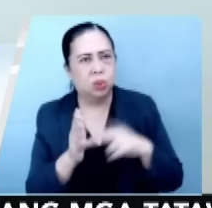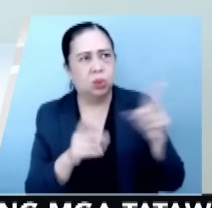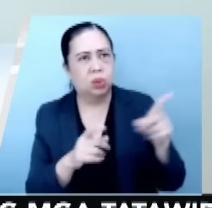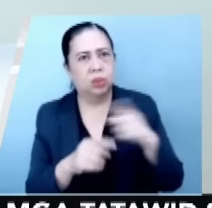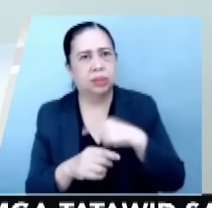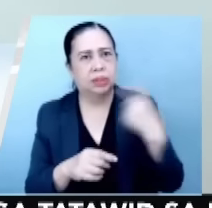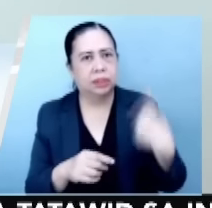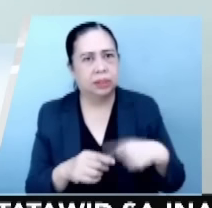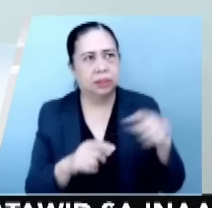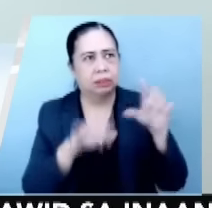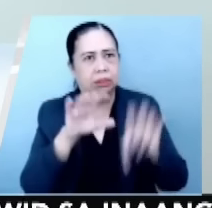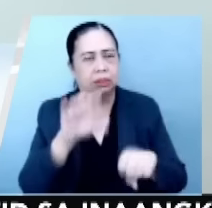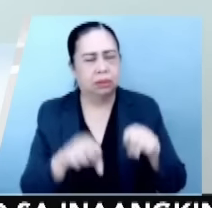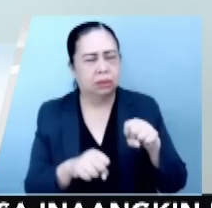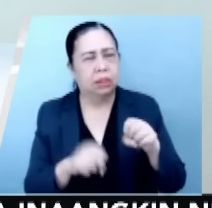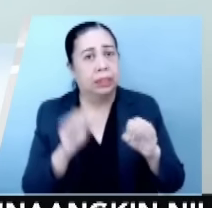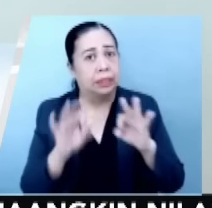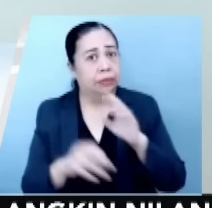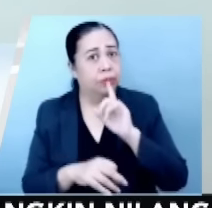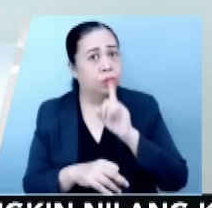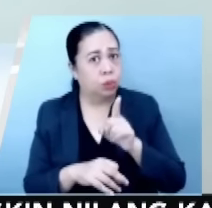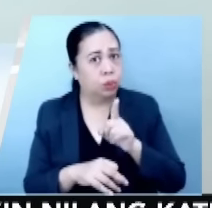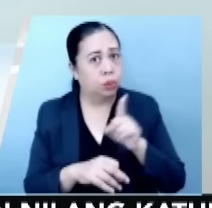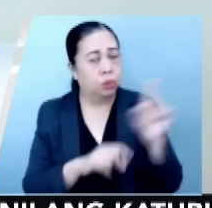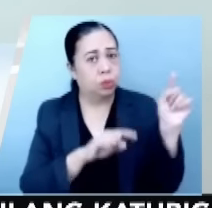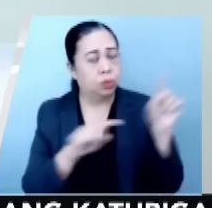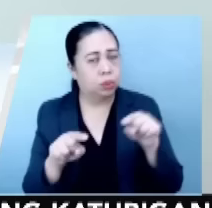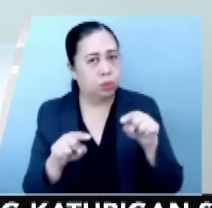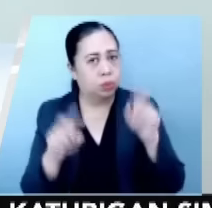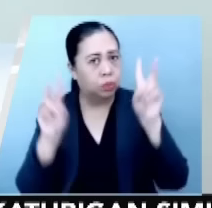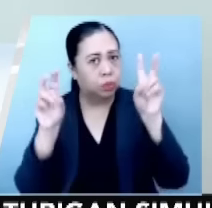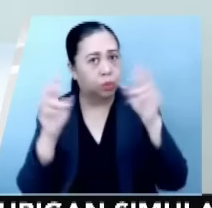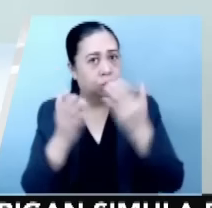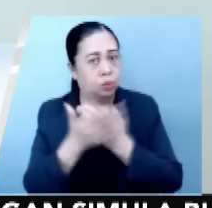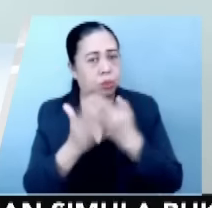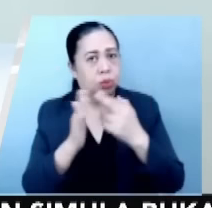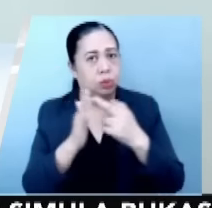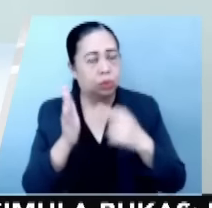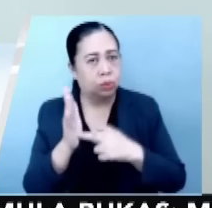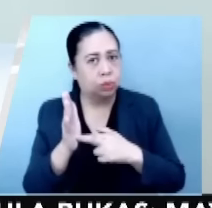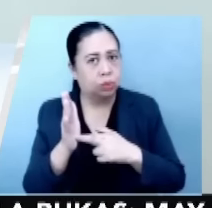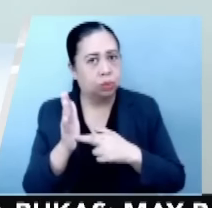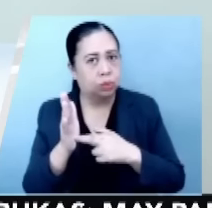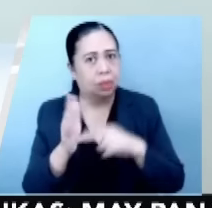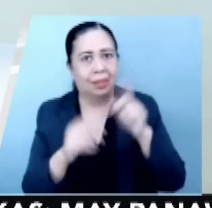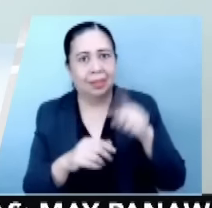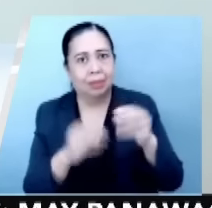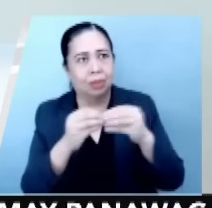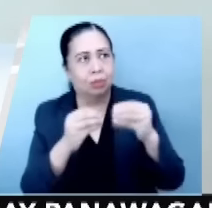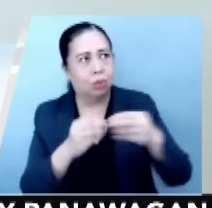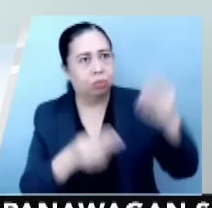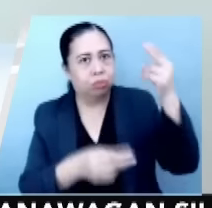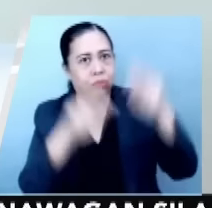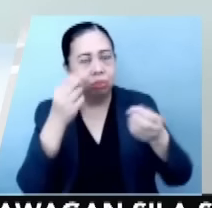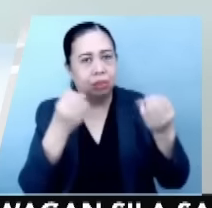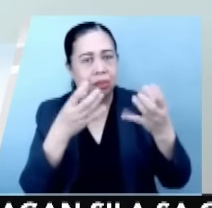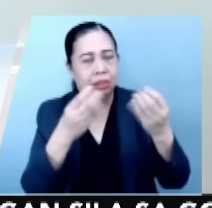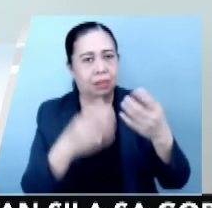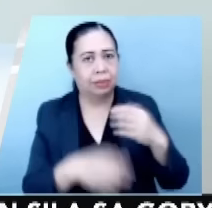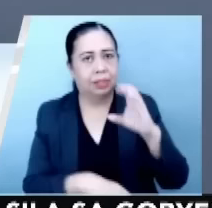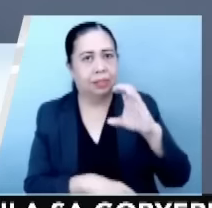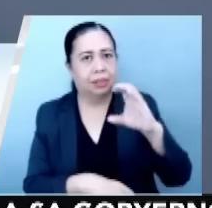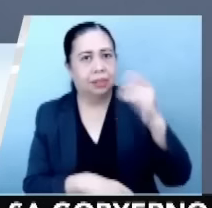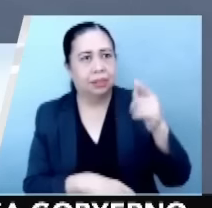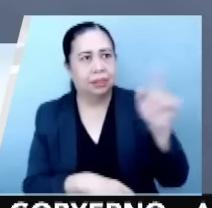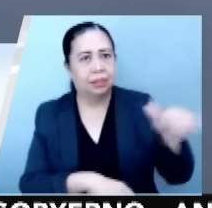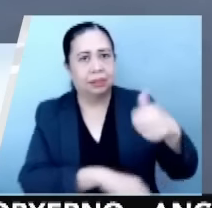to enforce such new regulation, di sana mas mataas na ang bilang ng China Coast Guard na deploy nila